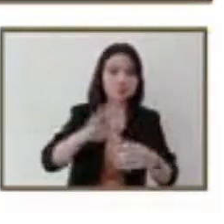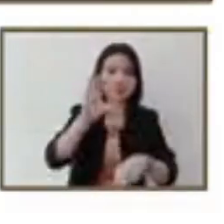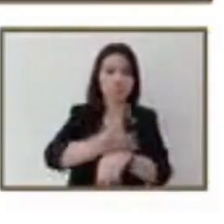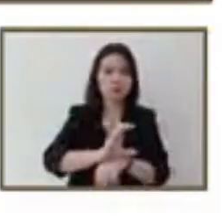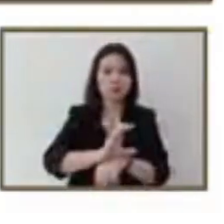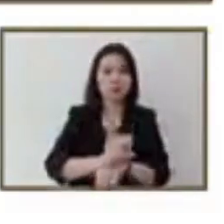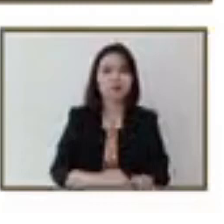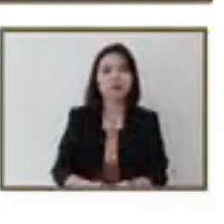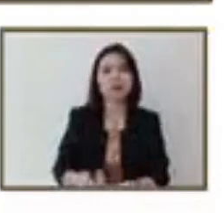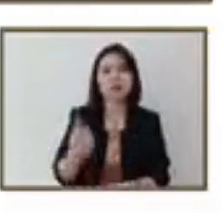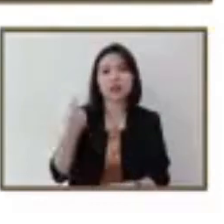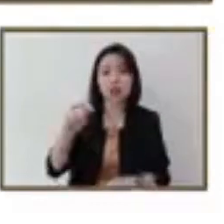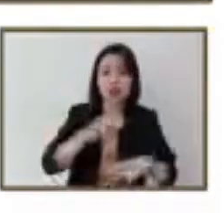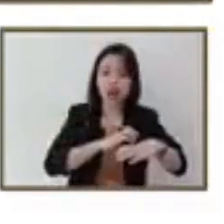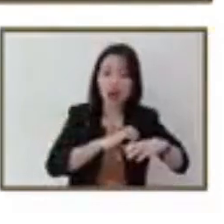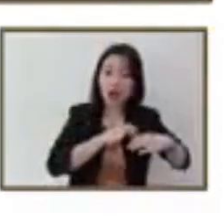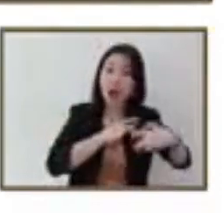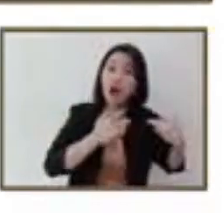the intent of the church.